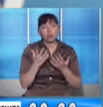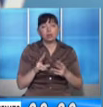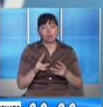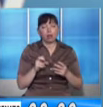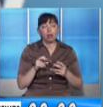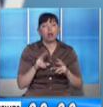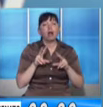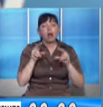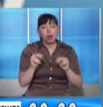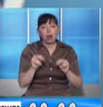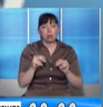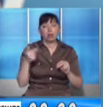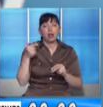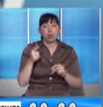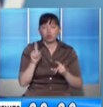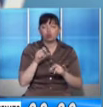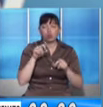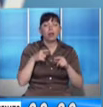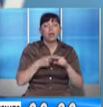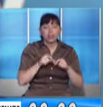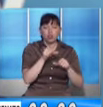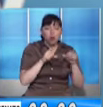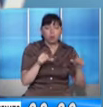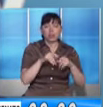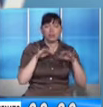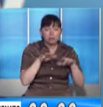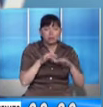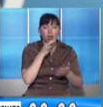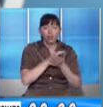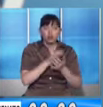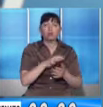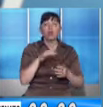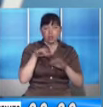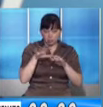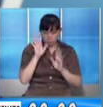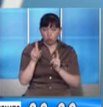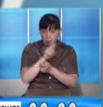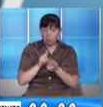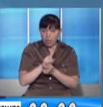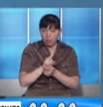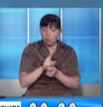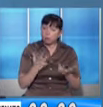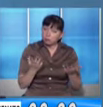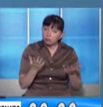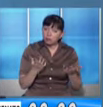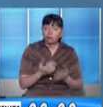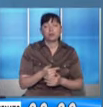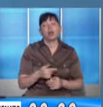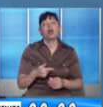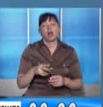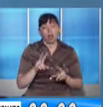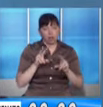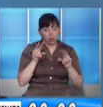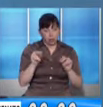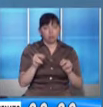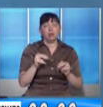că lucrurile se pot schimba după astfel de comisii și astfel de rapoarte și așa mai departe? Vă rog. Garanția este